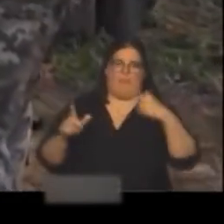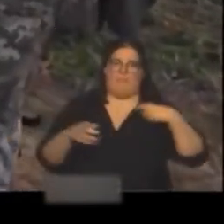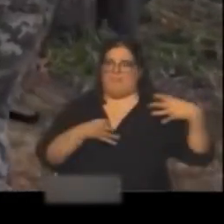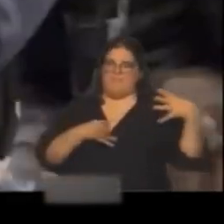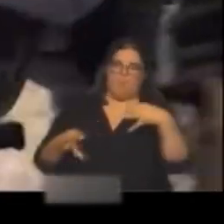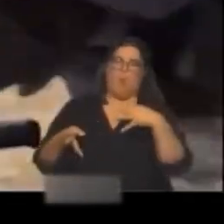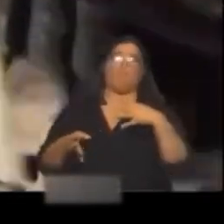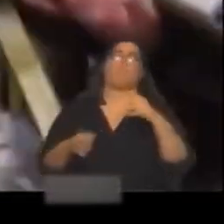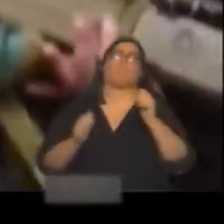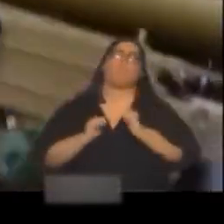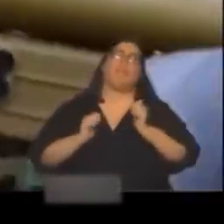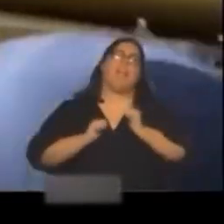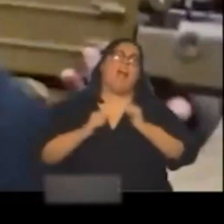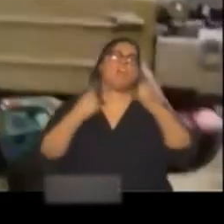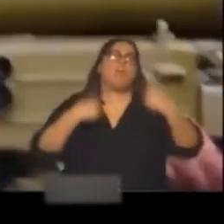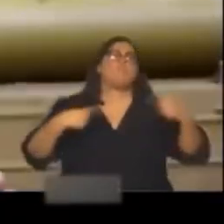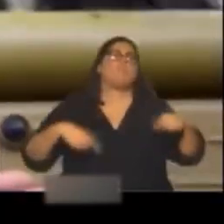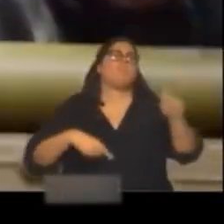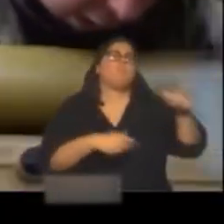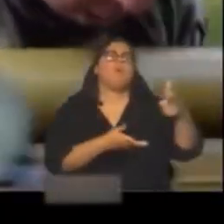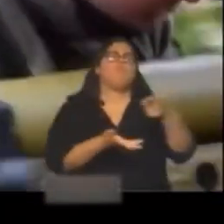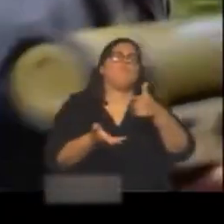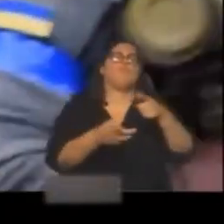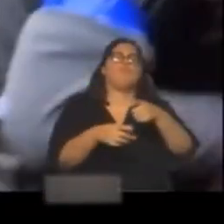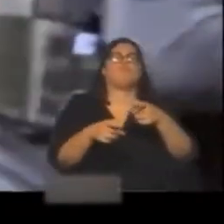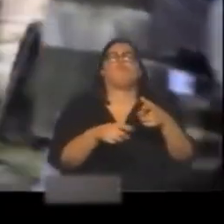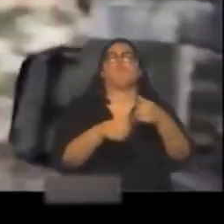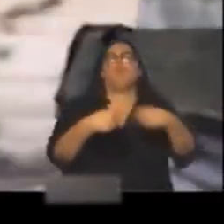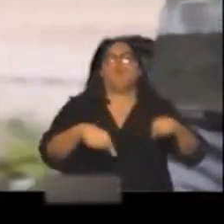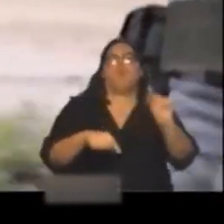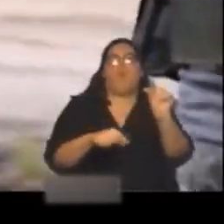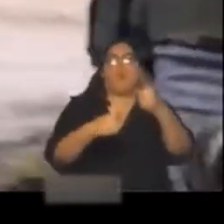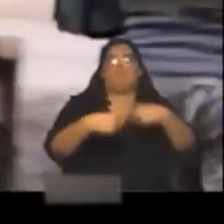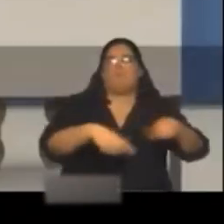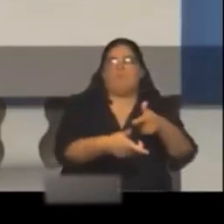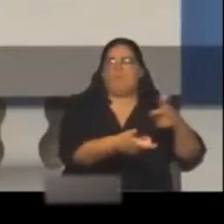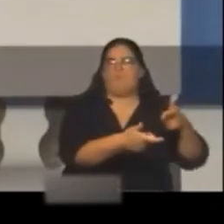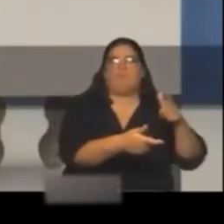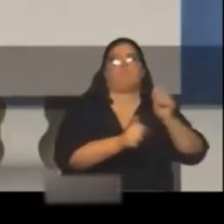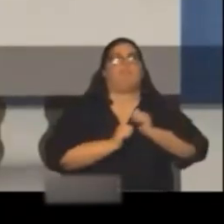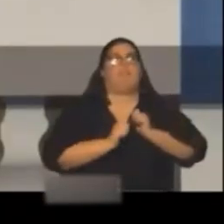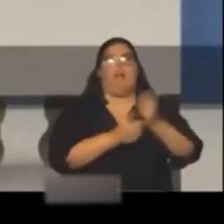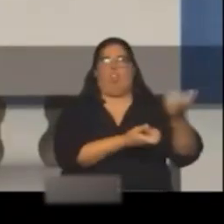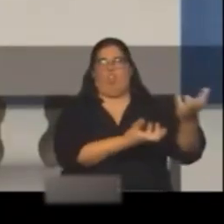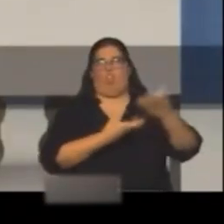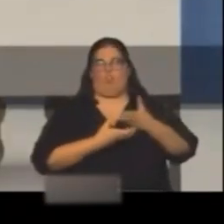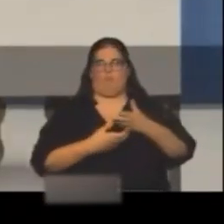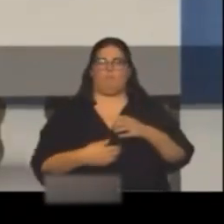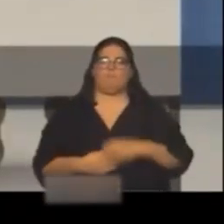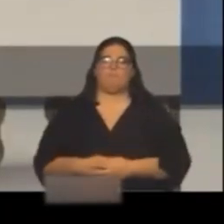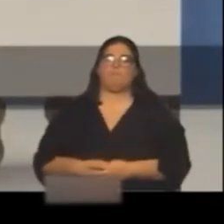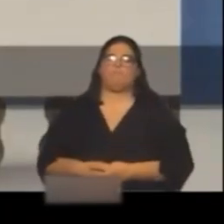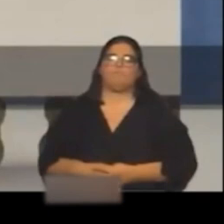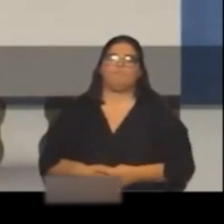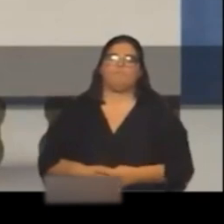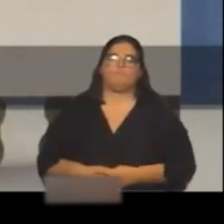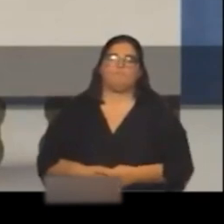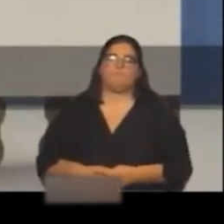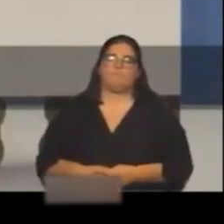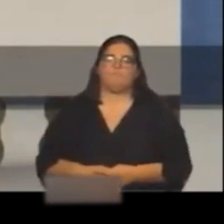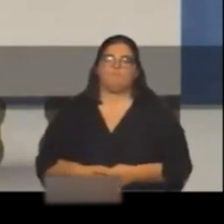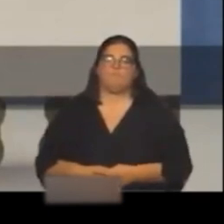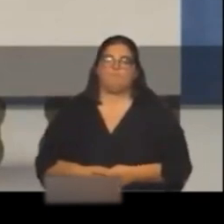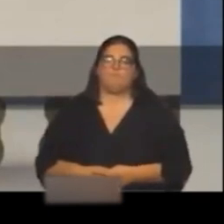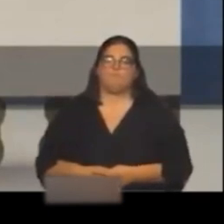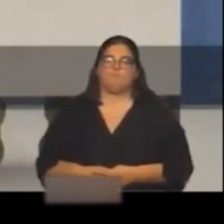suministros occidentales, especialmente artillería móvil y municiones. Скажем так, якщо там в глобальному сенсі, там в високому